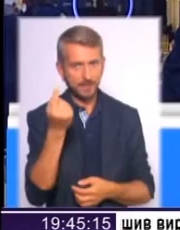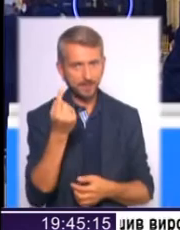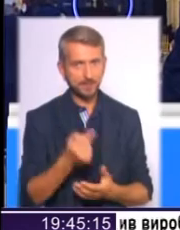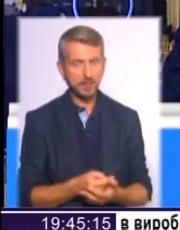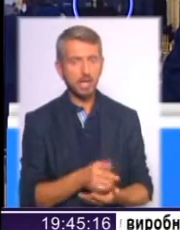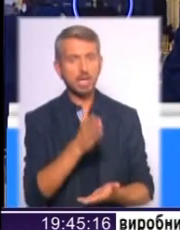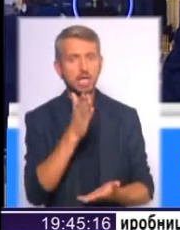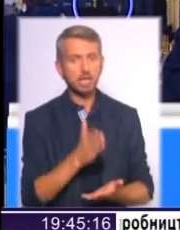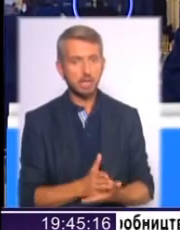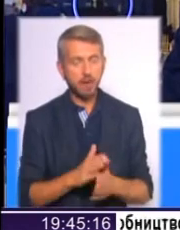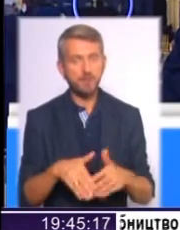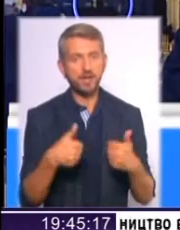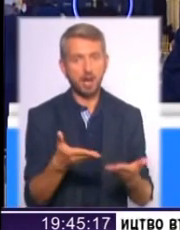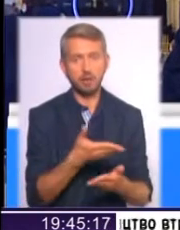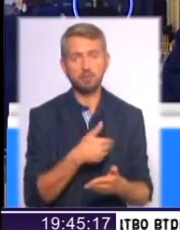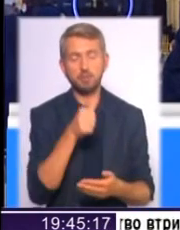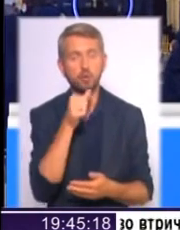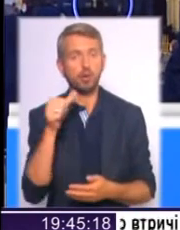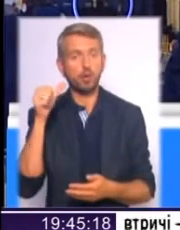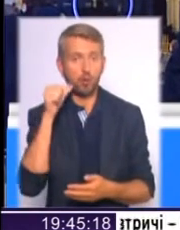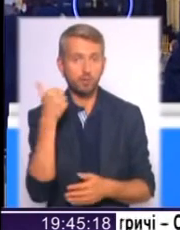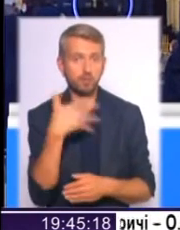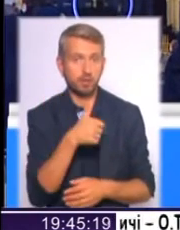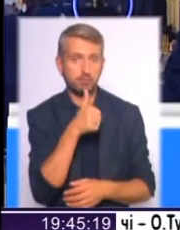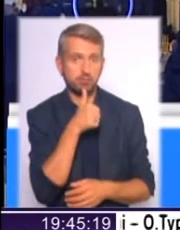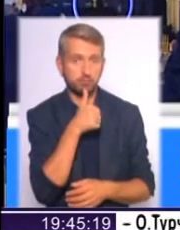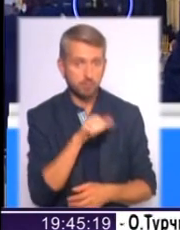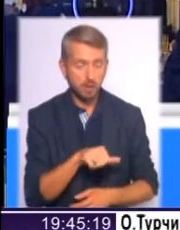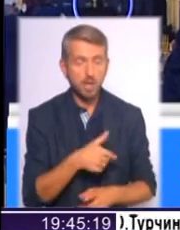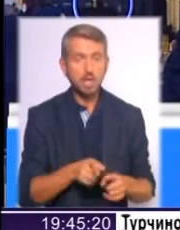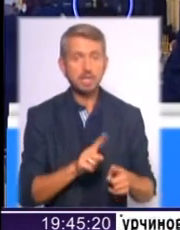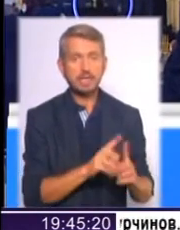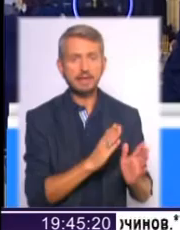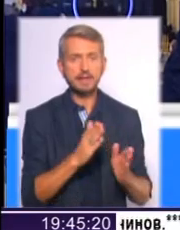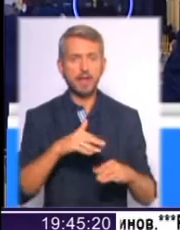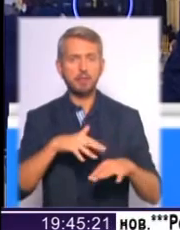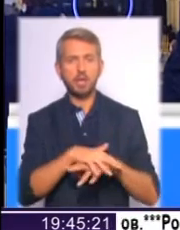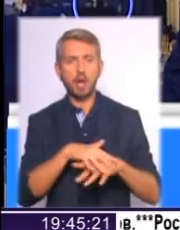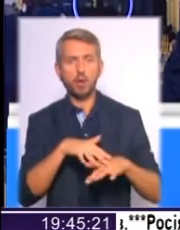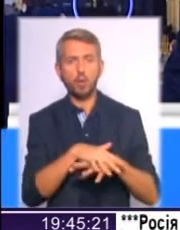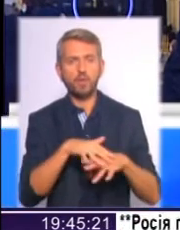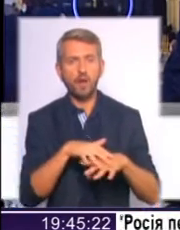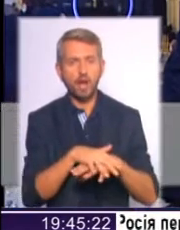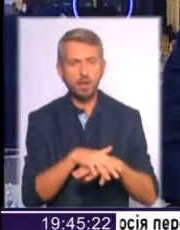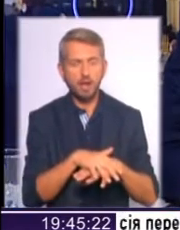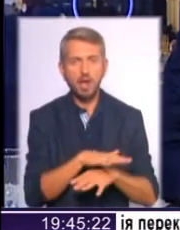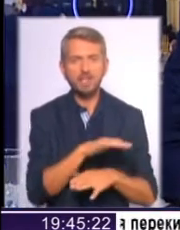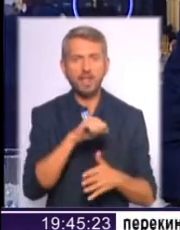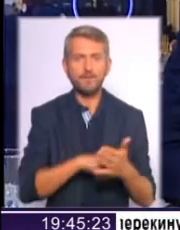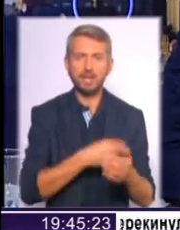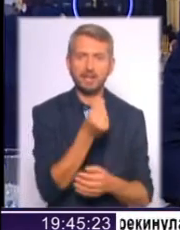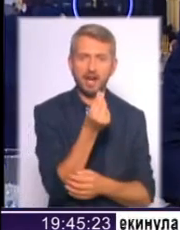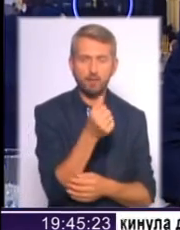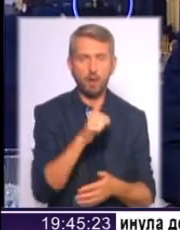є варіанти, ми його минулого року вже обкатали. Це система нарахування не від тарифу, а